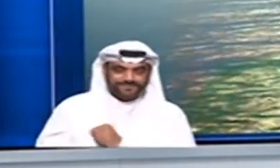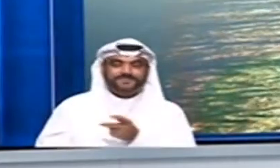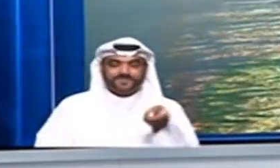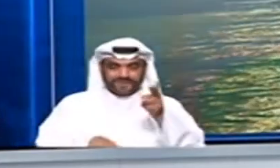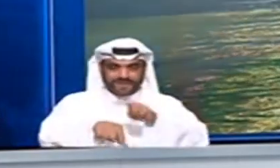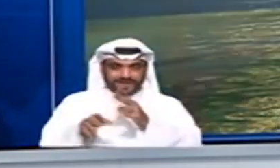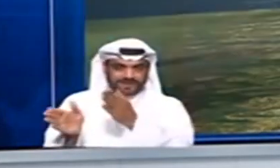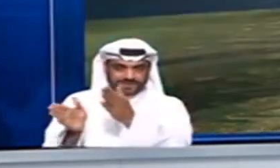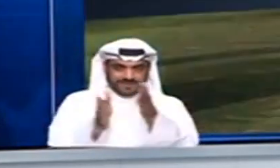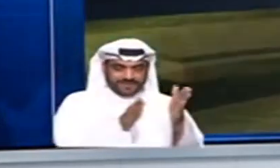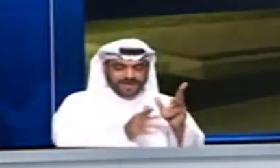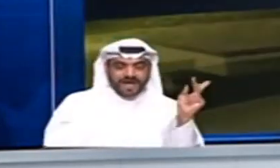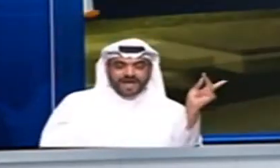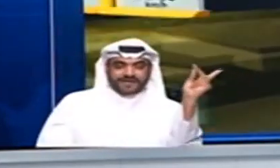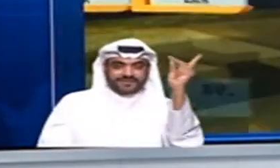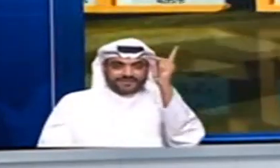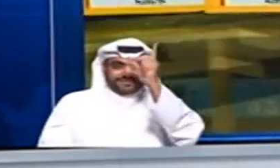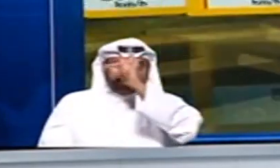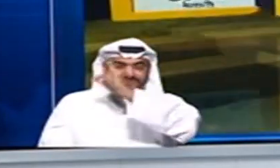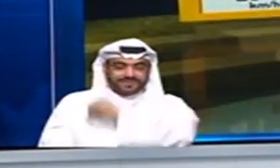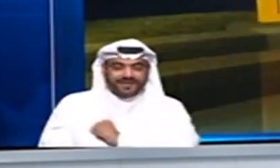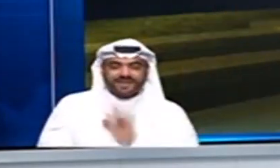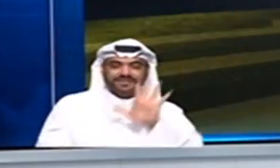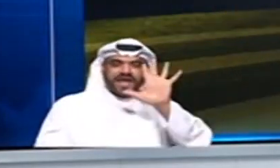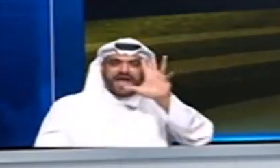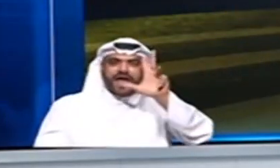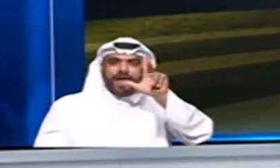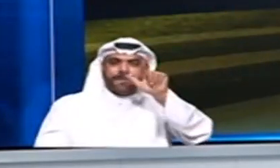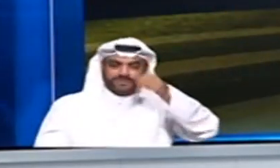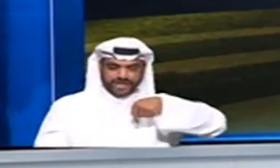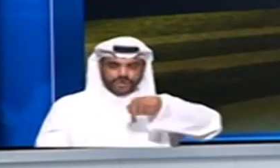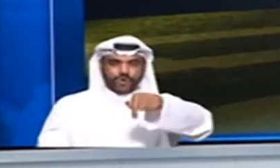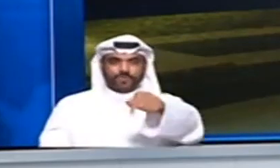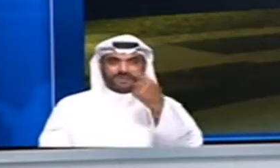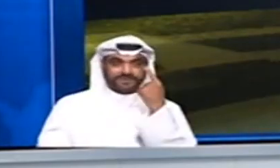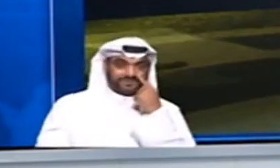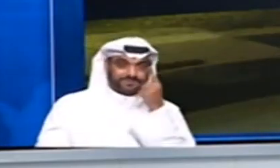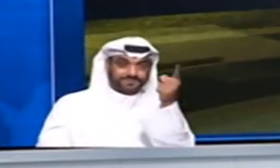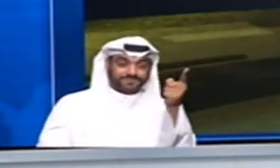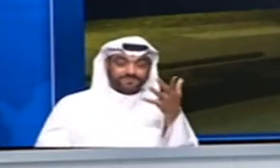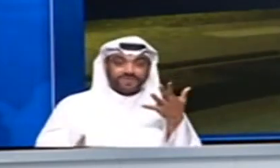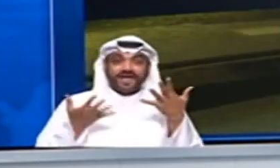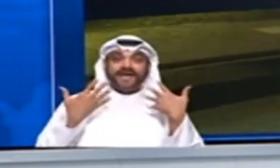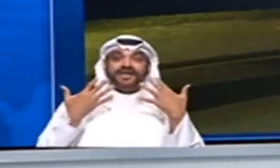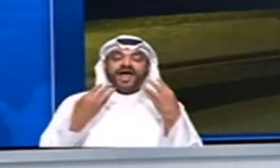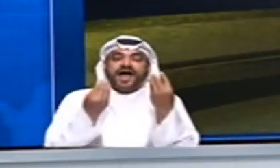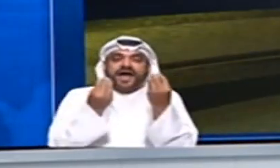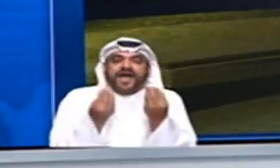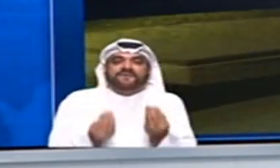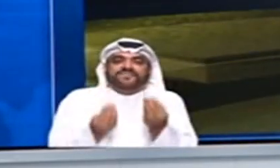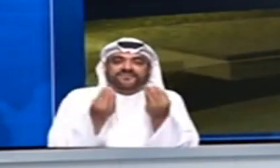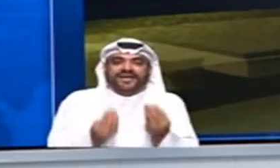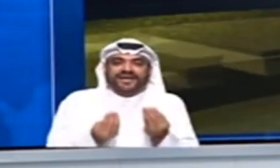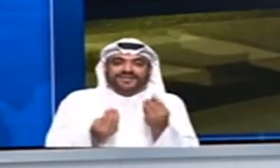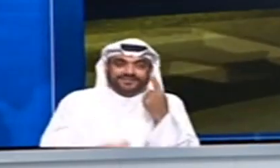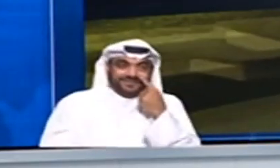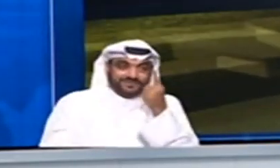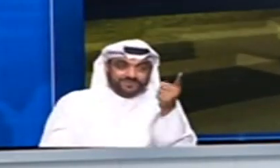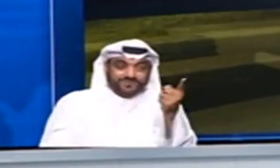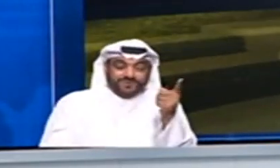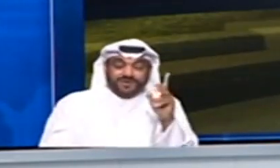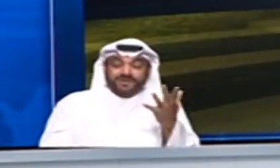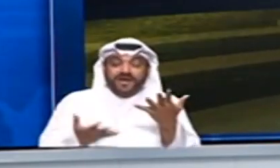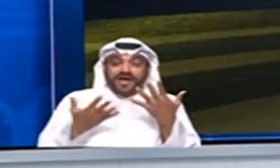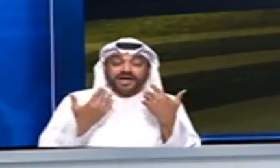5:33. أما الطقس المتوقع بإذن الله خلال الأيام الخمسة القادمة، الرياح خفيفة إلى معتدلة السرعة بوجه عام، رياح